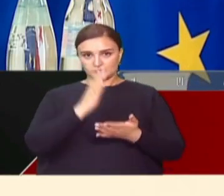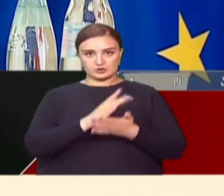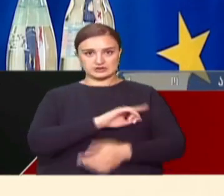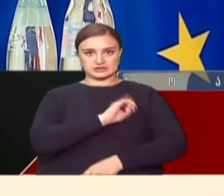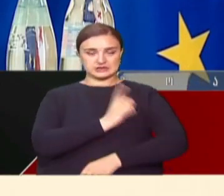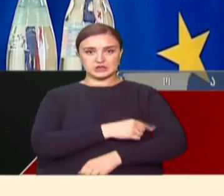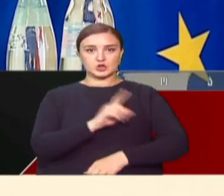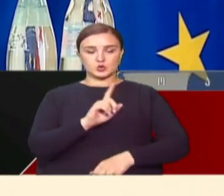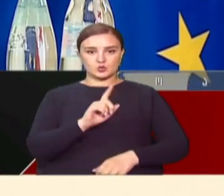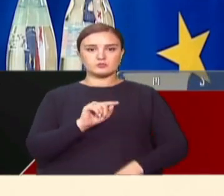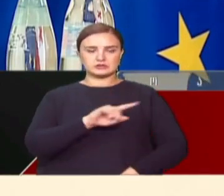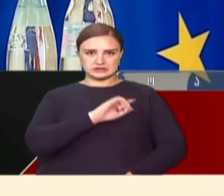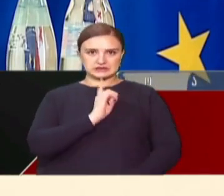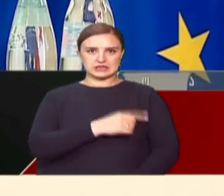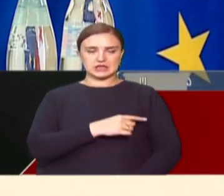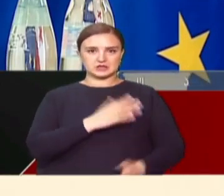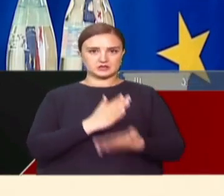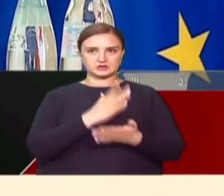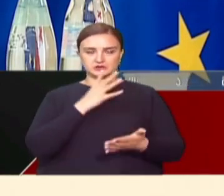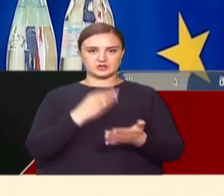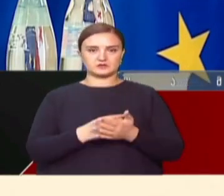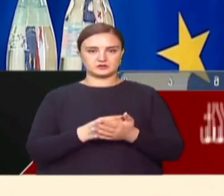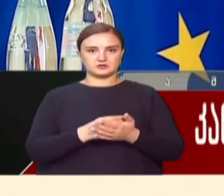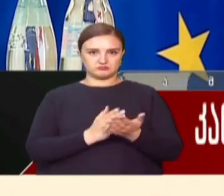მტკიცედ დგას თავის სიმაღლეზე.